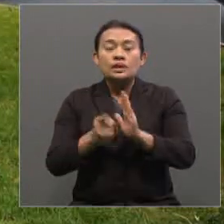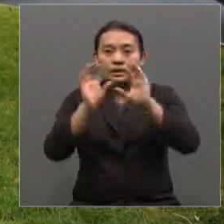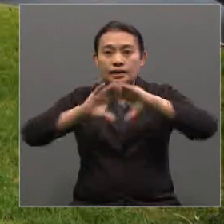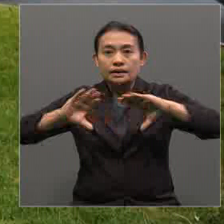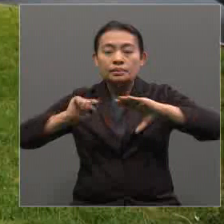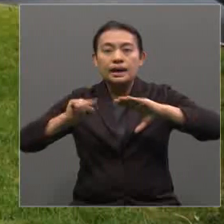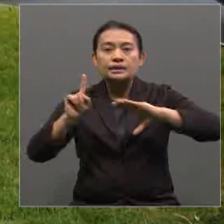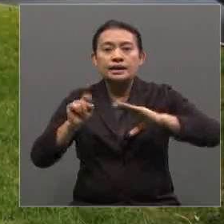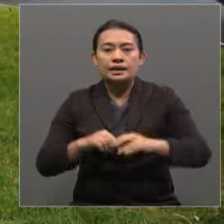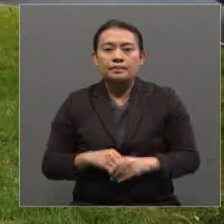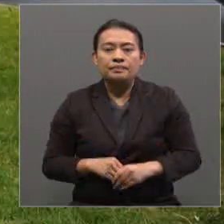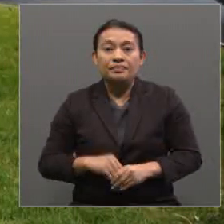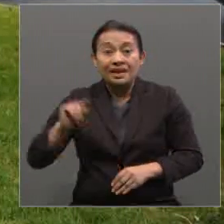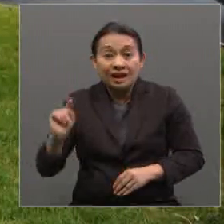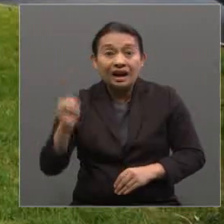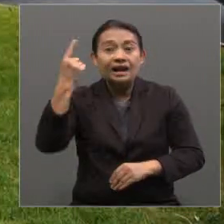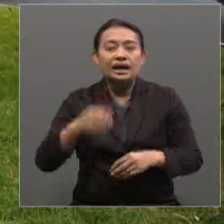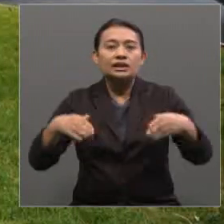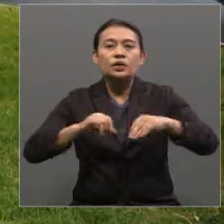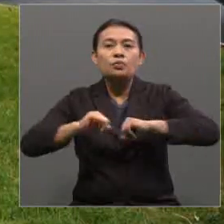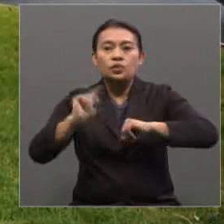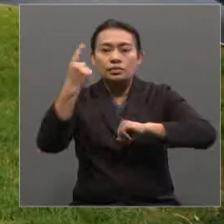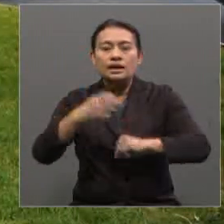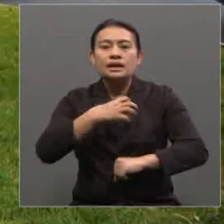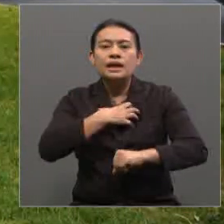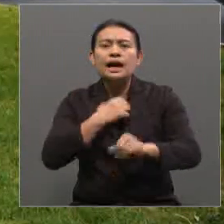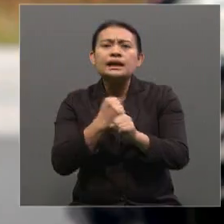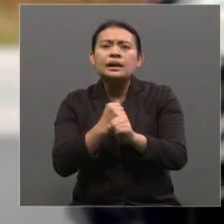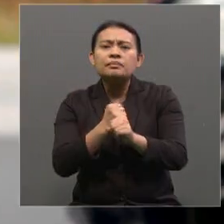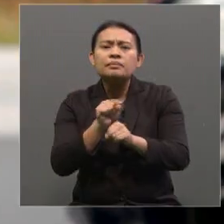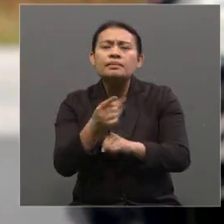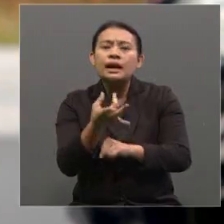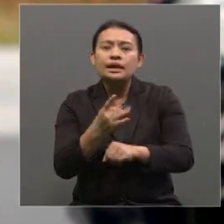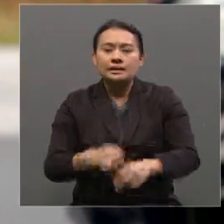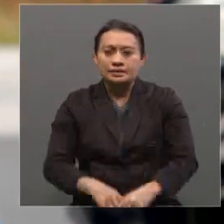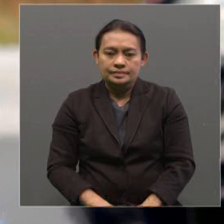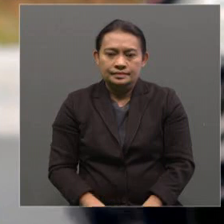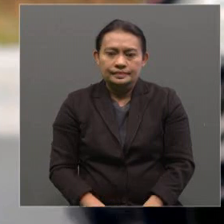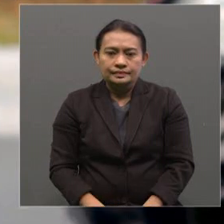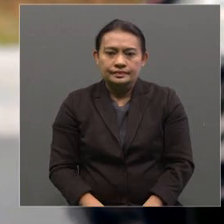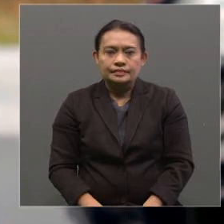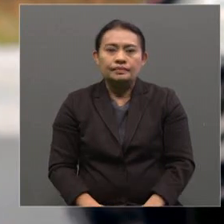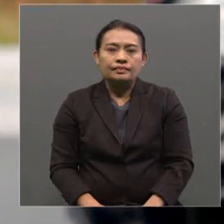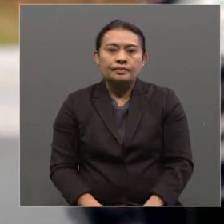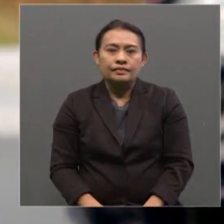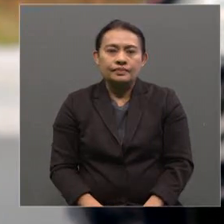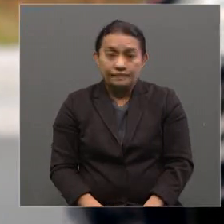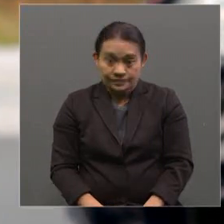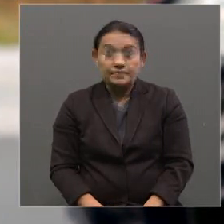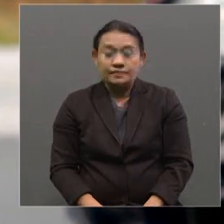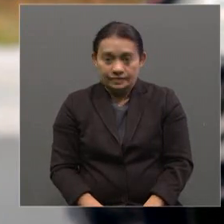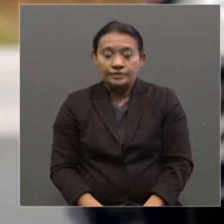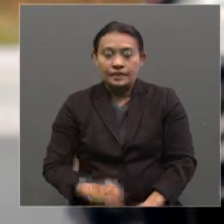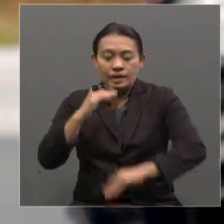เป็นรัฐบาลสิ่งแรกที่คนรุ่นใหม่อยากให้รัฐบาลทำคือเรื่องอะไร ก็พัฒนาเรื่องปาก